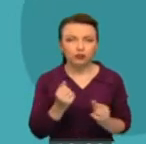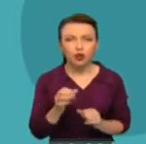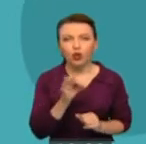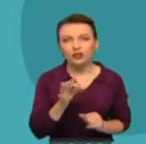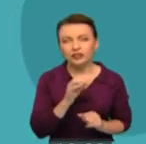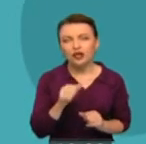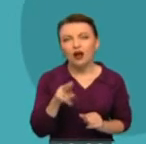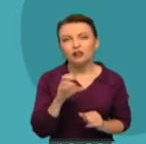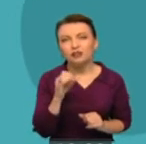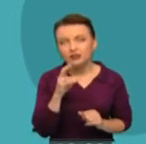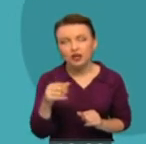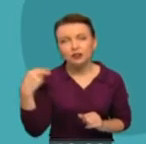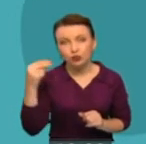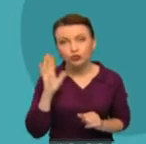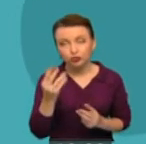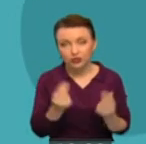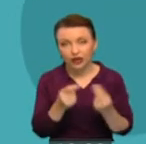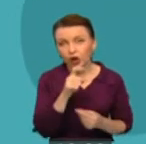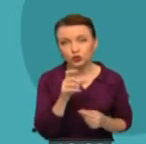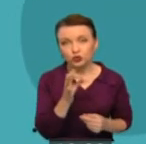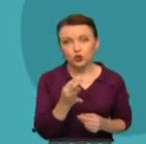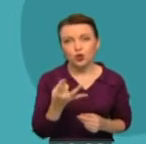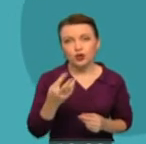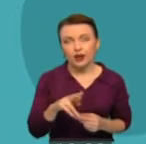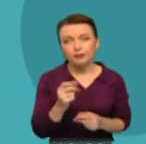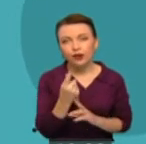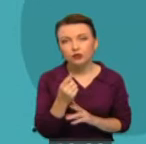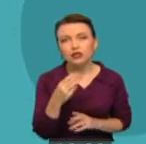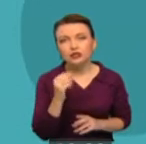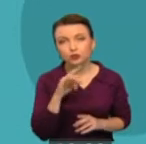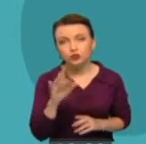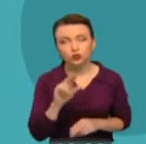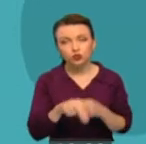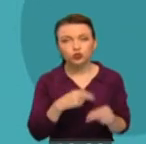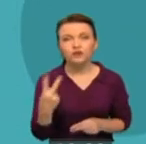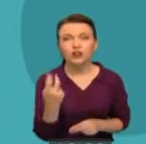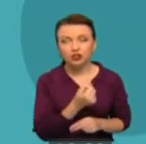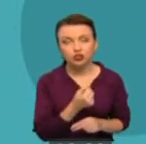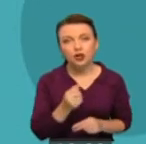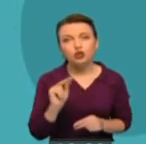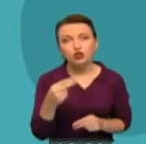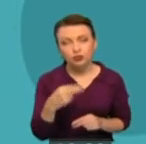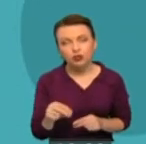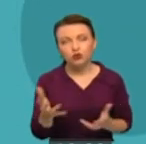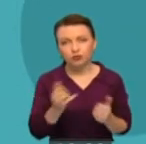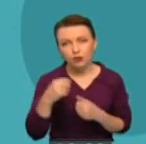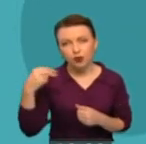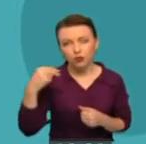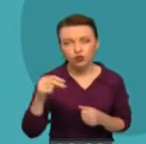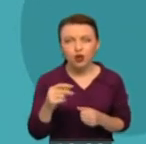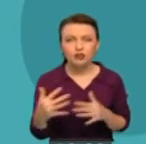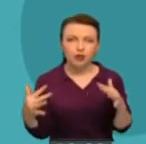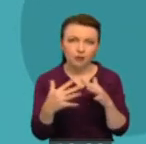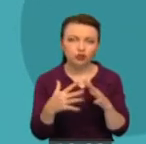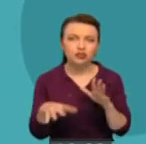а Десна у Запоріжжі зіграє із Зорею. 11-й тур відбудеться за 2 тижні, адже чемпіонат бере паузу на матчі